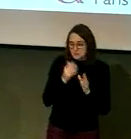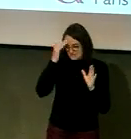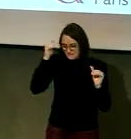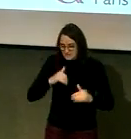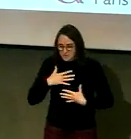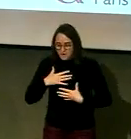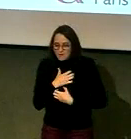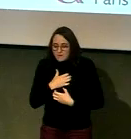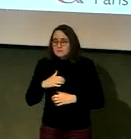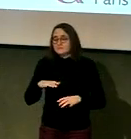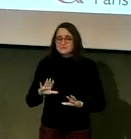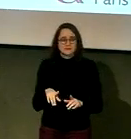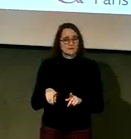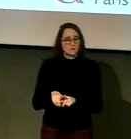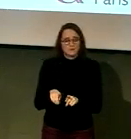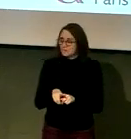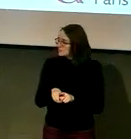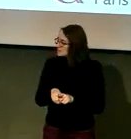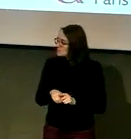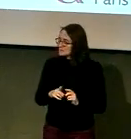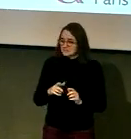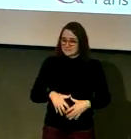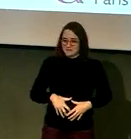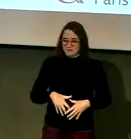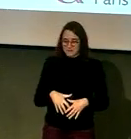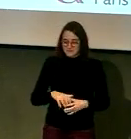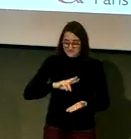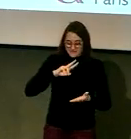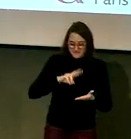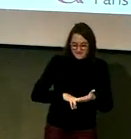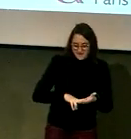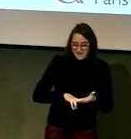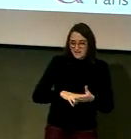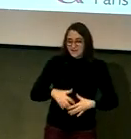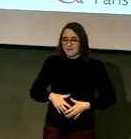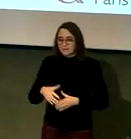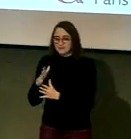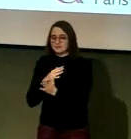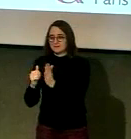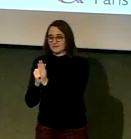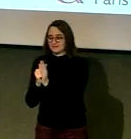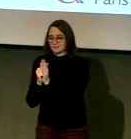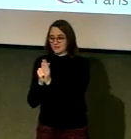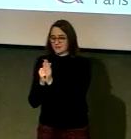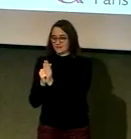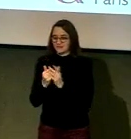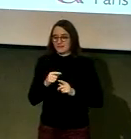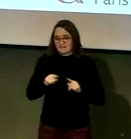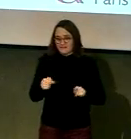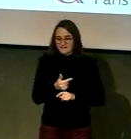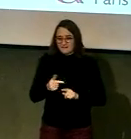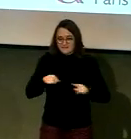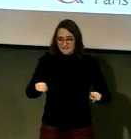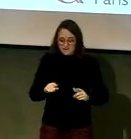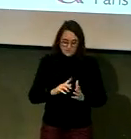je voudrais vous parler aussi de la grossesse réelle et de la grossesse symbolique, qu'il y a une différence assez importante.